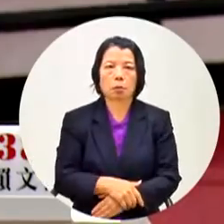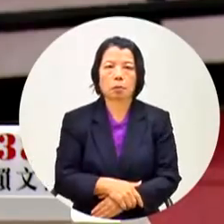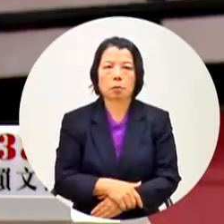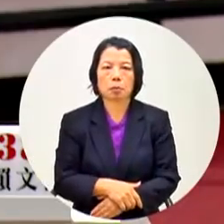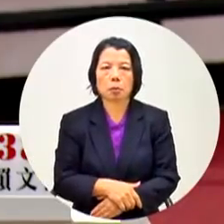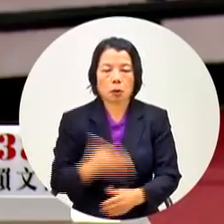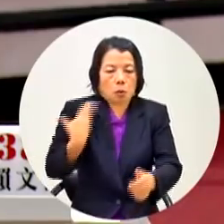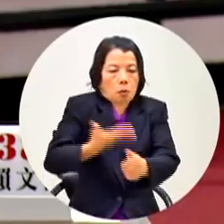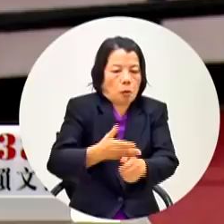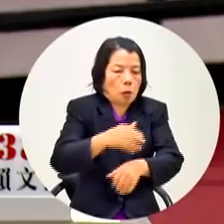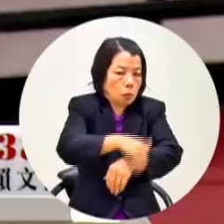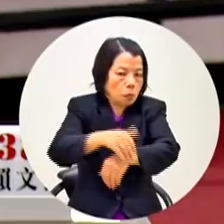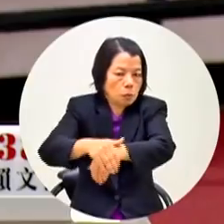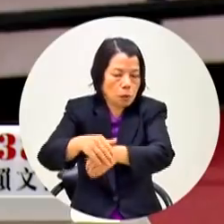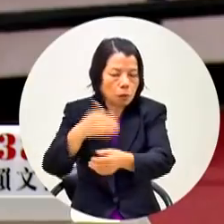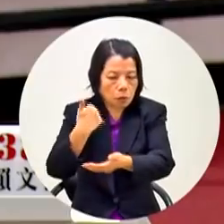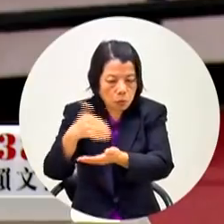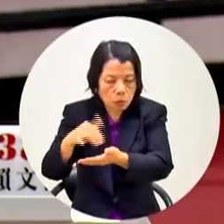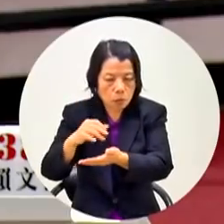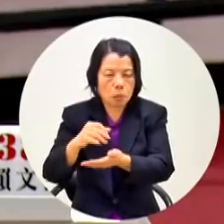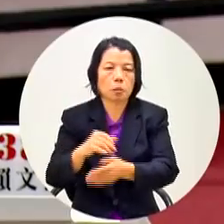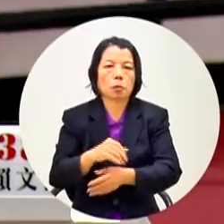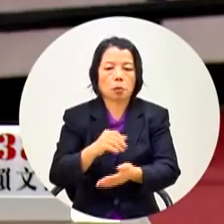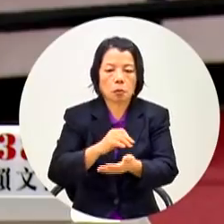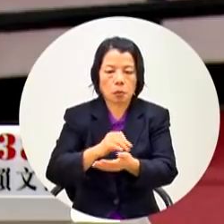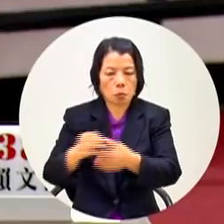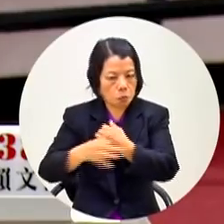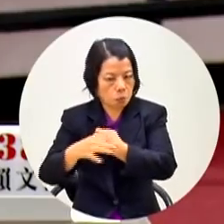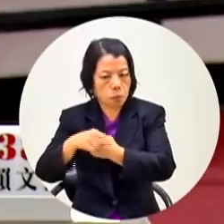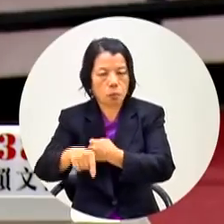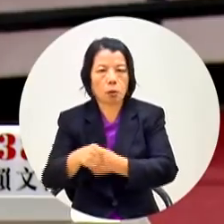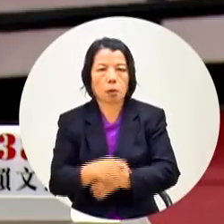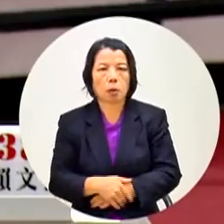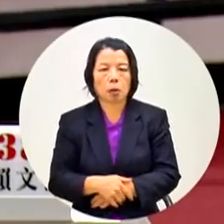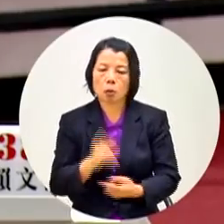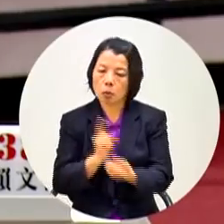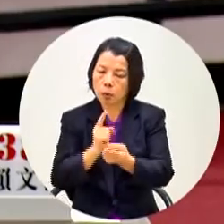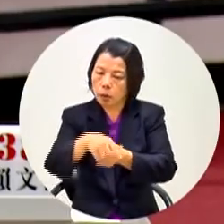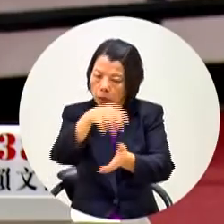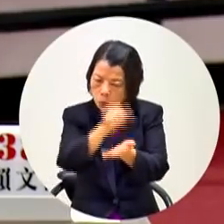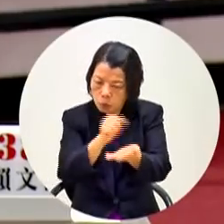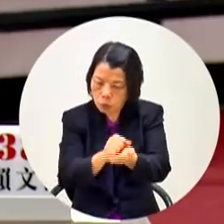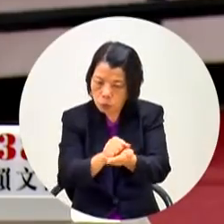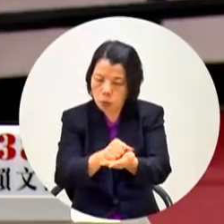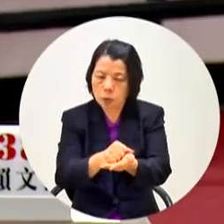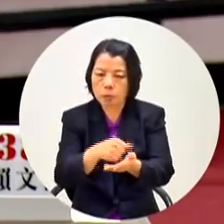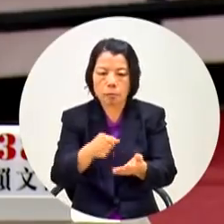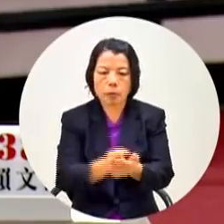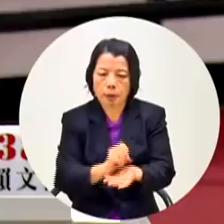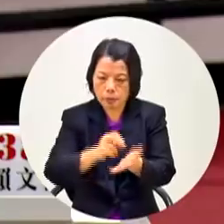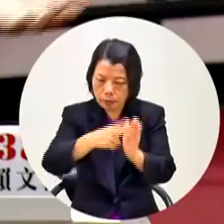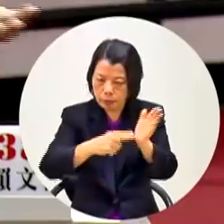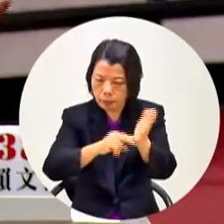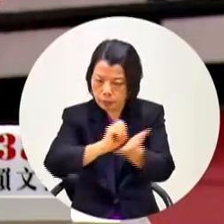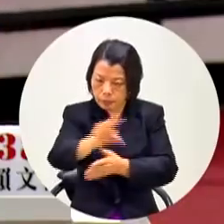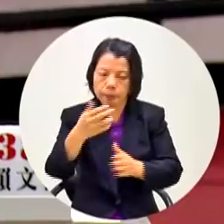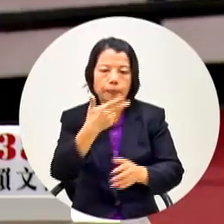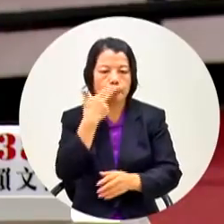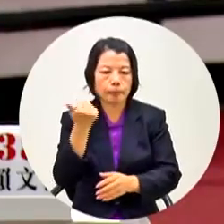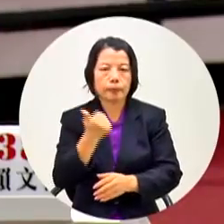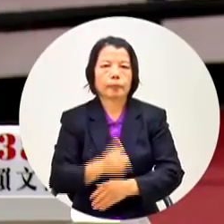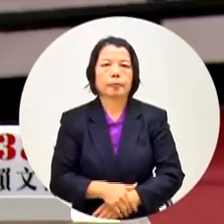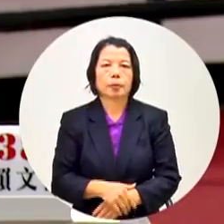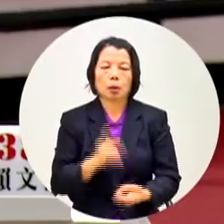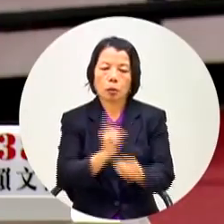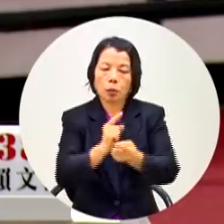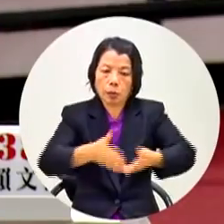量到底是多少，到底这样来提出数据来说服大家，说明大家。那非轻轨营业时间就恢复到一般道路嘛，